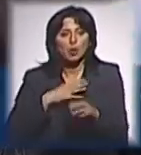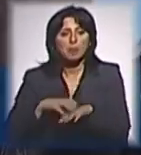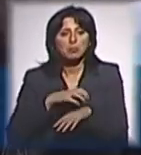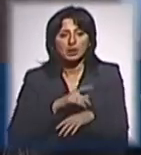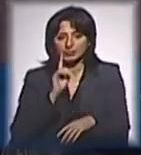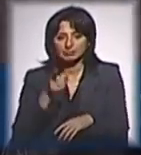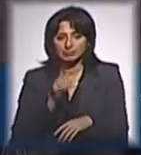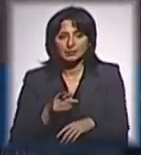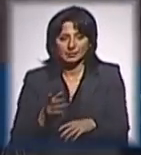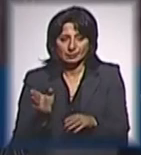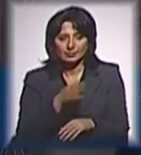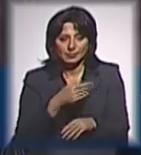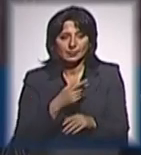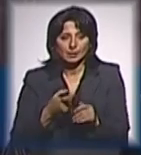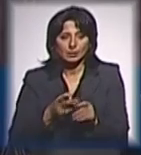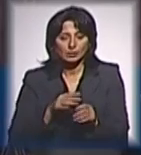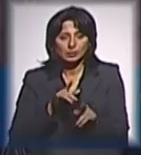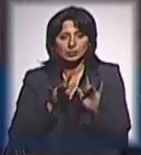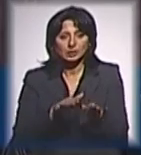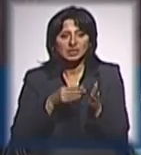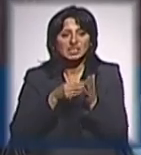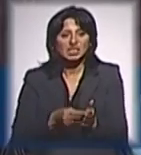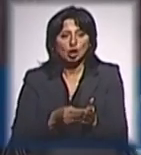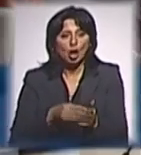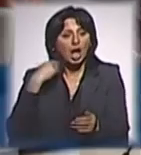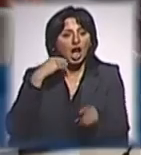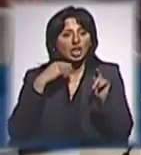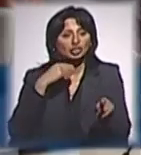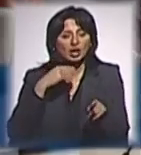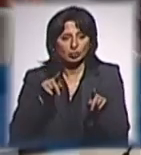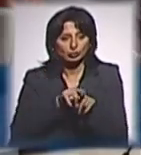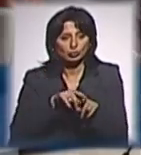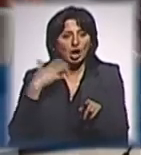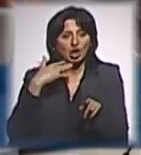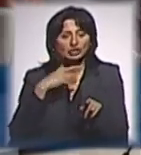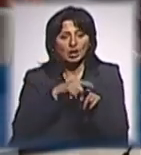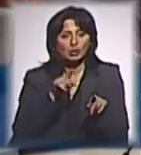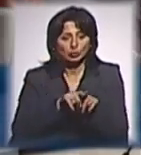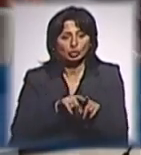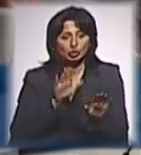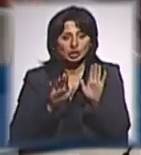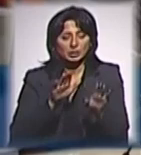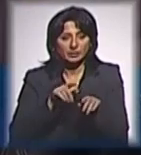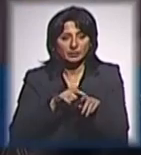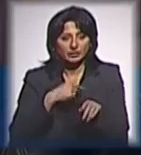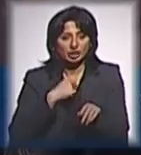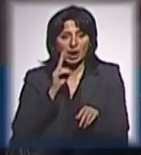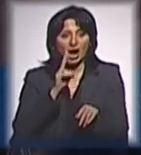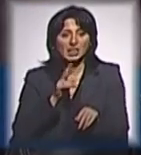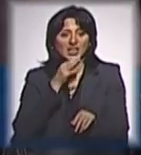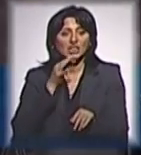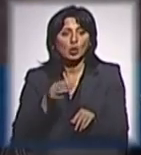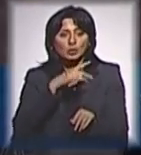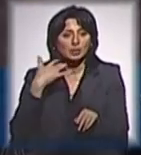მაგრამ მათზე ხდება ზემოქმედება. აჭარაში ადგილობრივი სახელმწიფო დაცვის ხელმძღვანელი ჩვენს კანდიდატს ეუბნება,